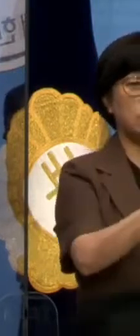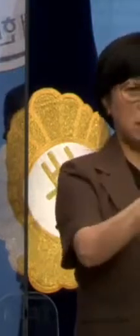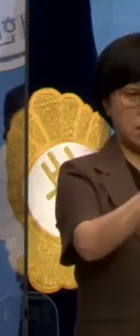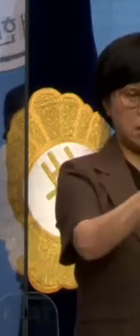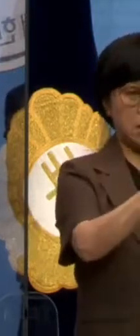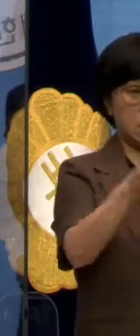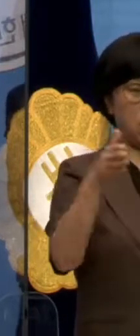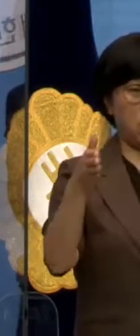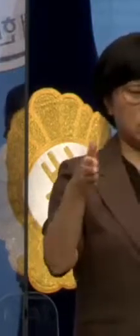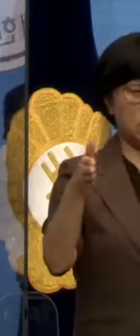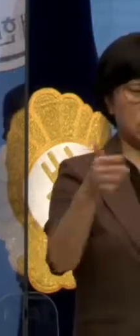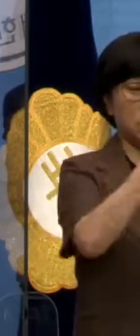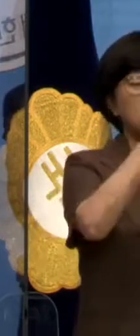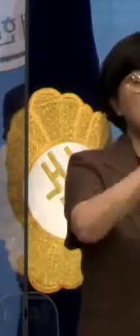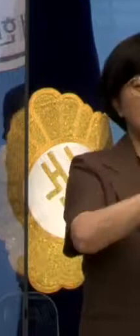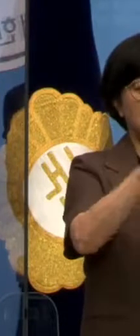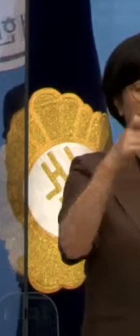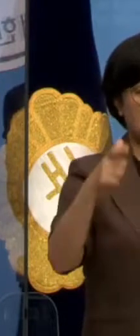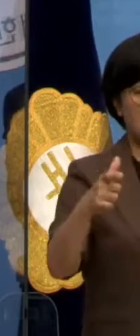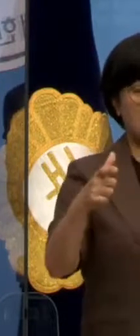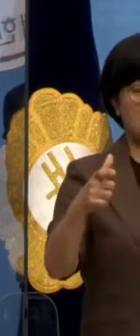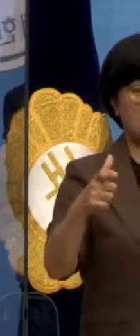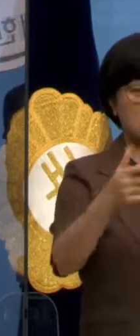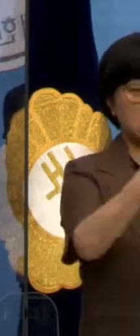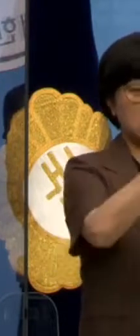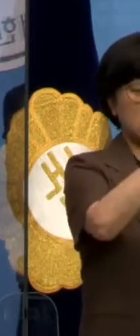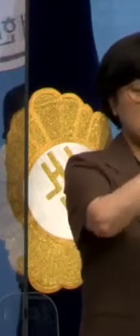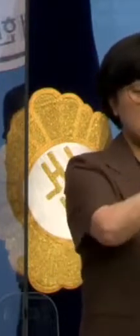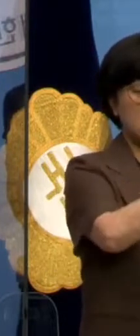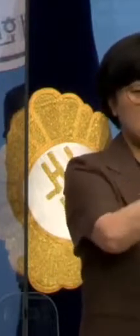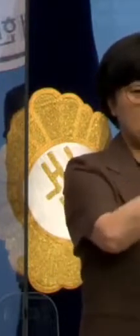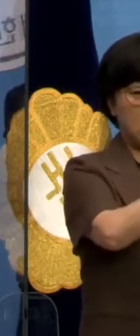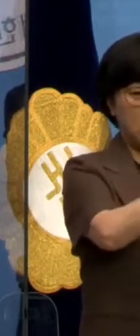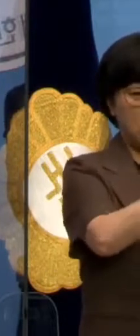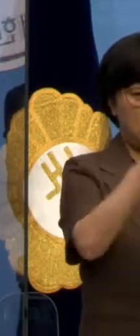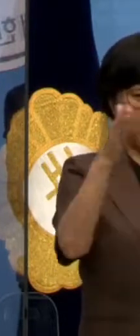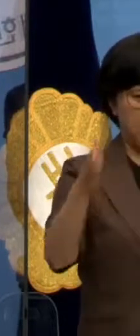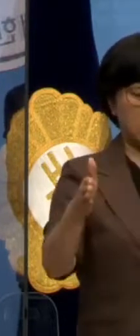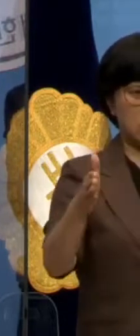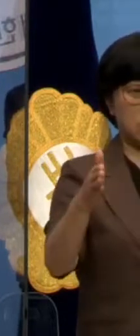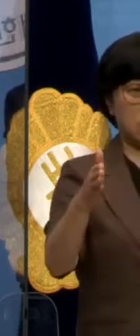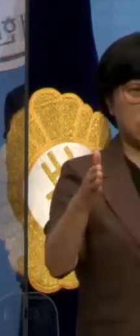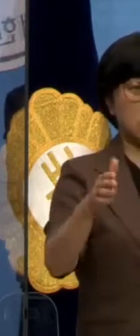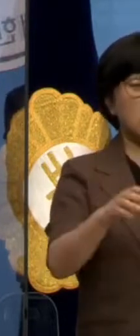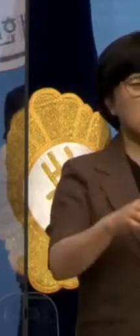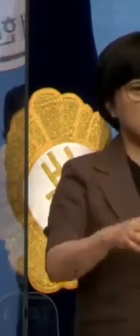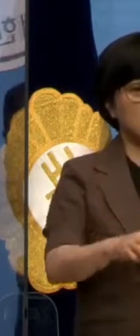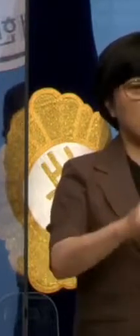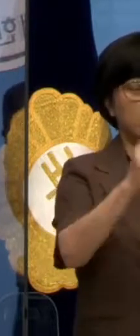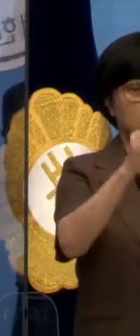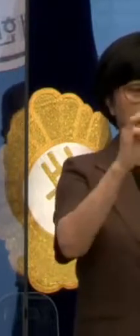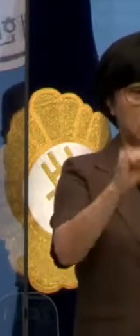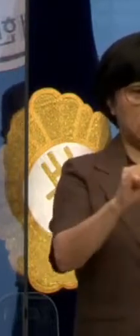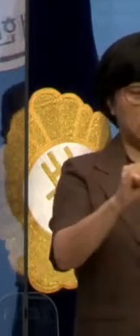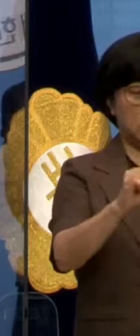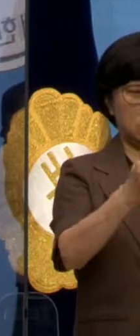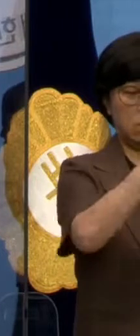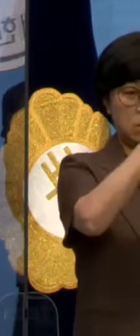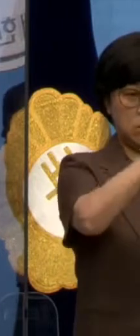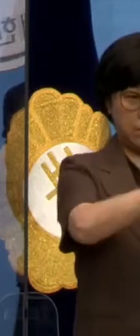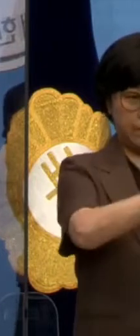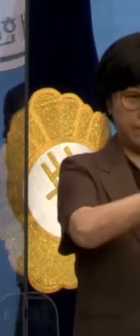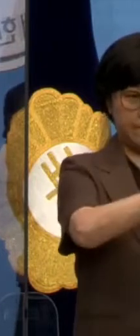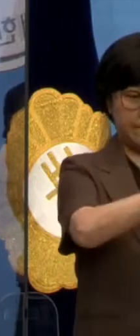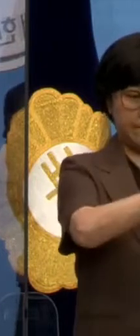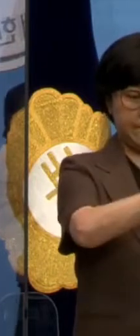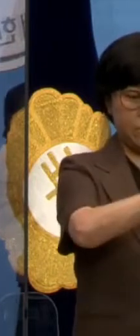32km, 대전의 경우 신대동부터 파남 나들목까지 경부선 13km와 대전